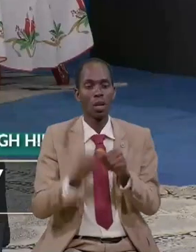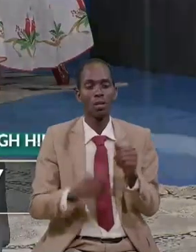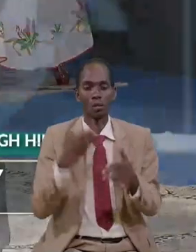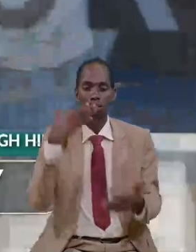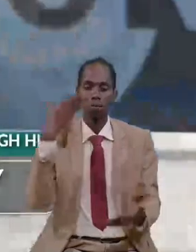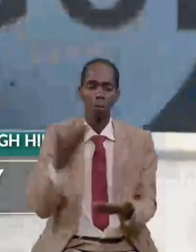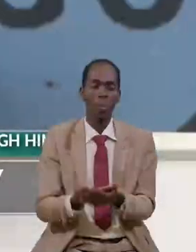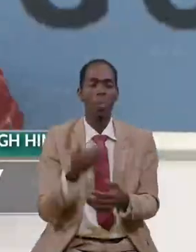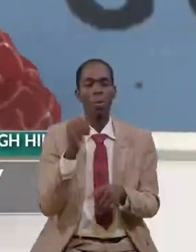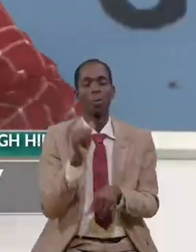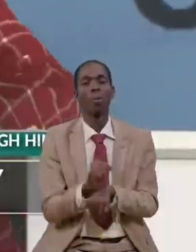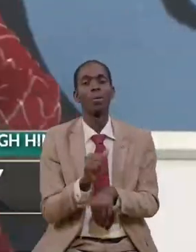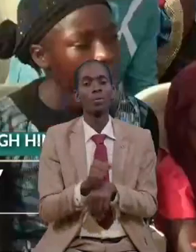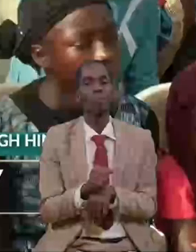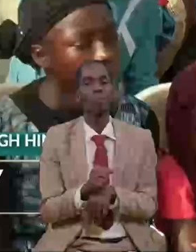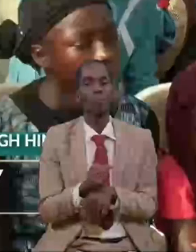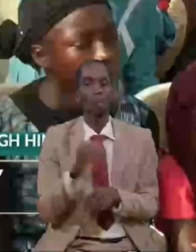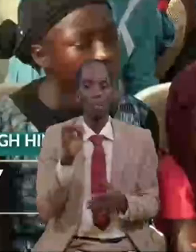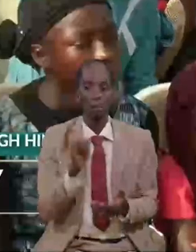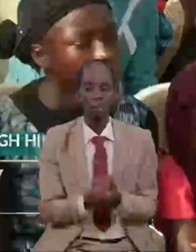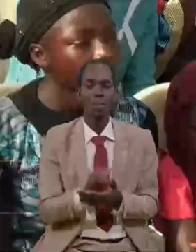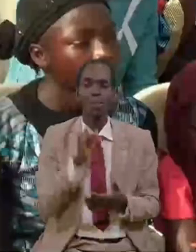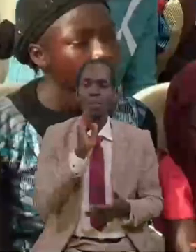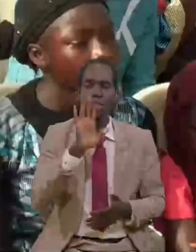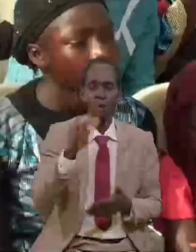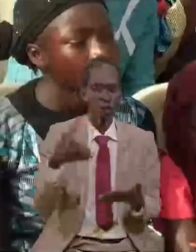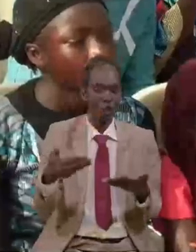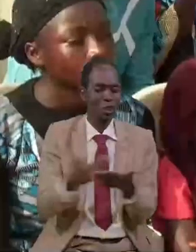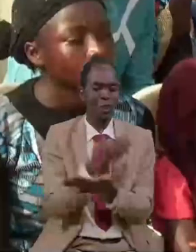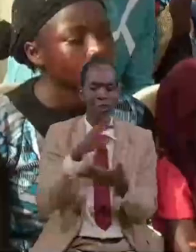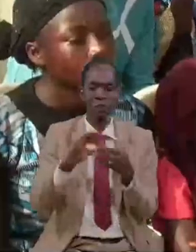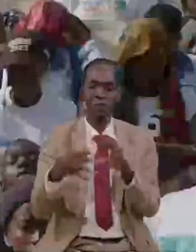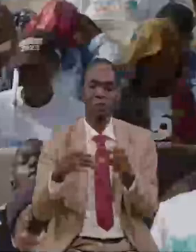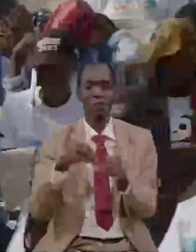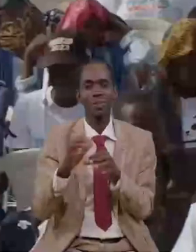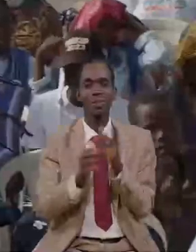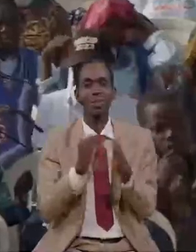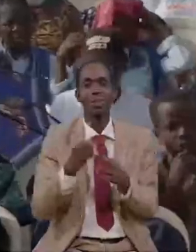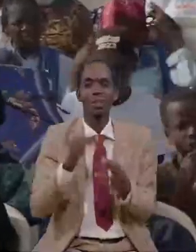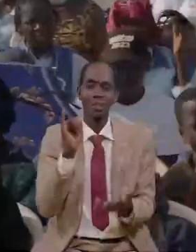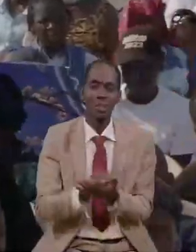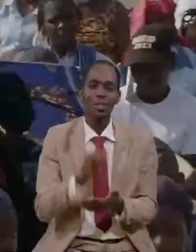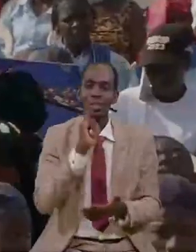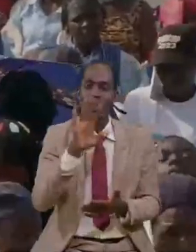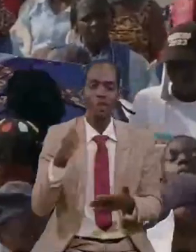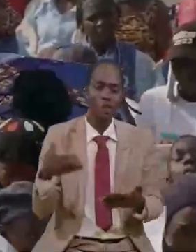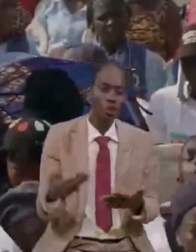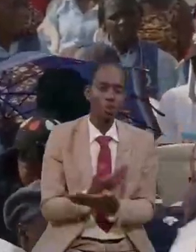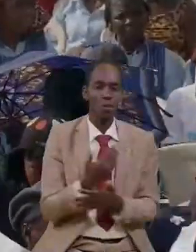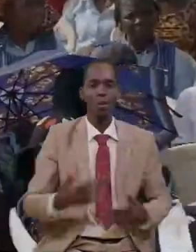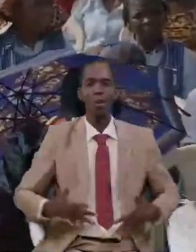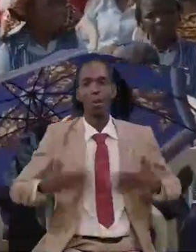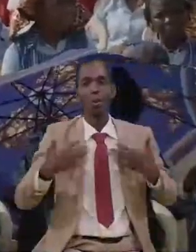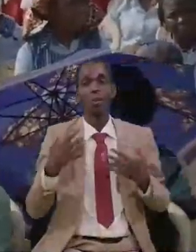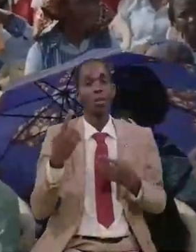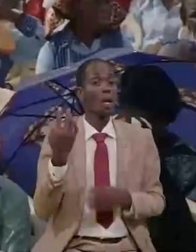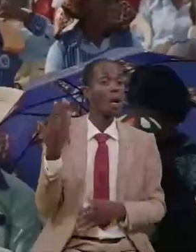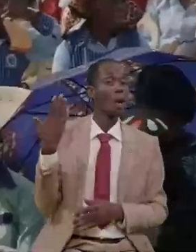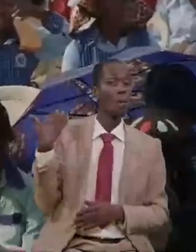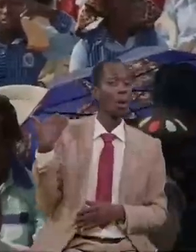bonne œuvre. Ça, c'est votre nouvelle histoire. Ça, c'est votre nouvelle histoire. Le